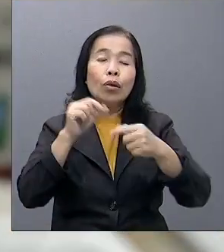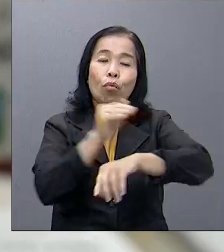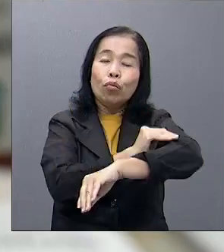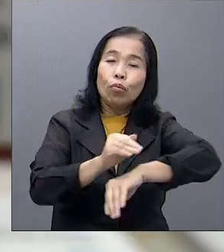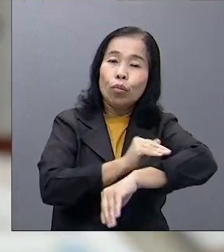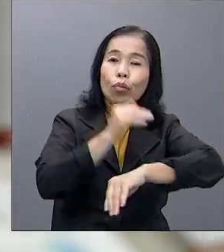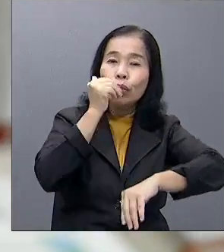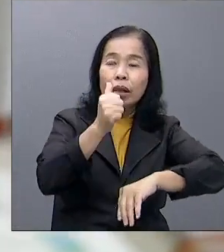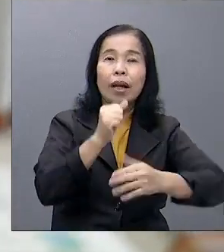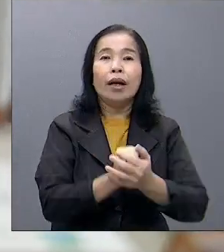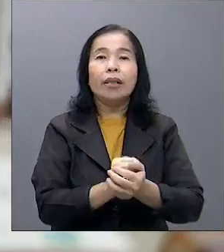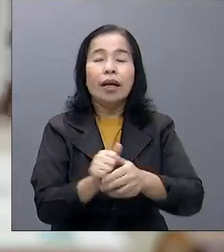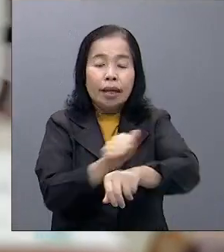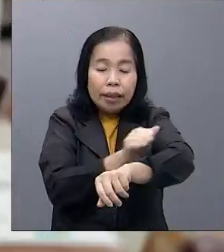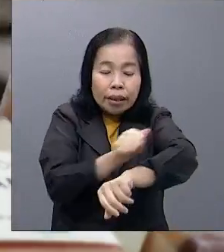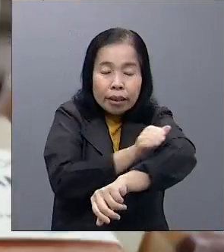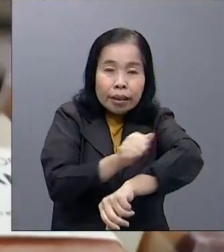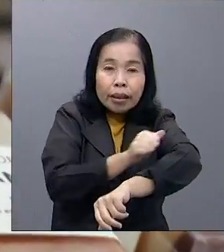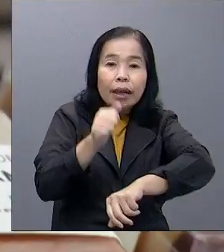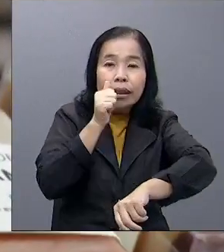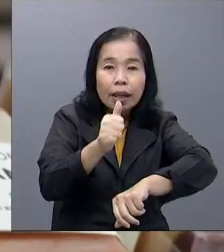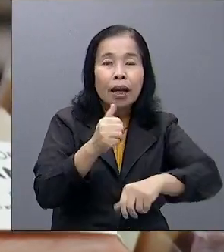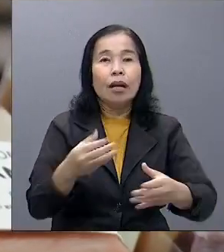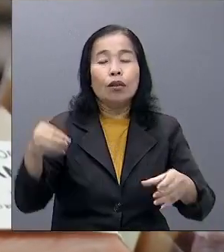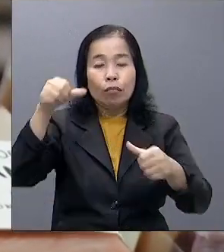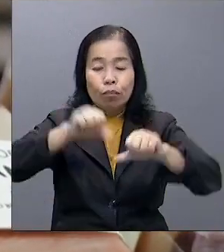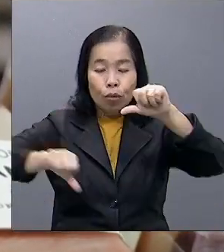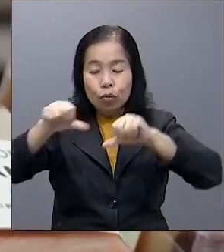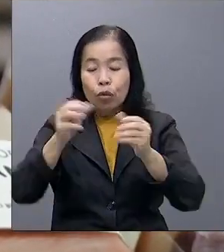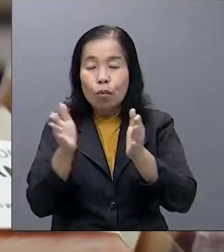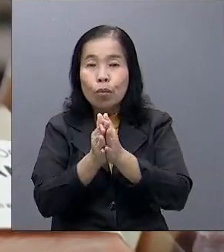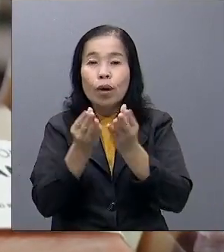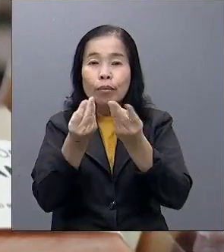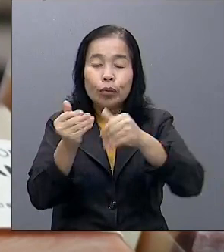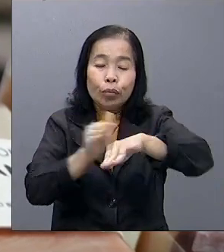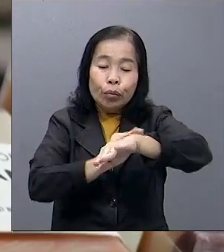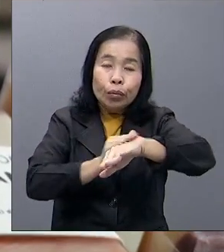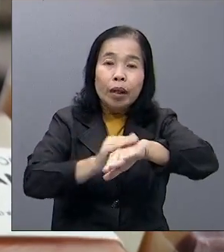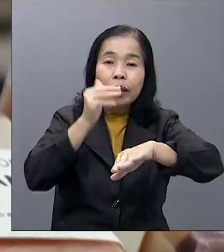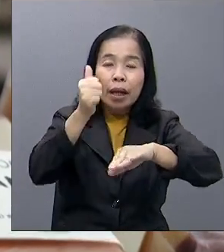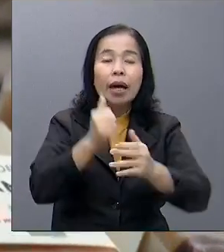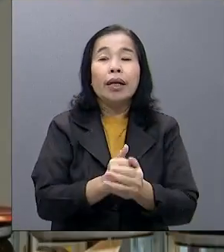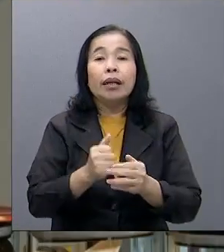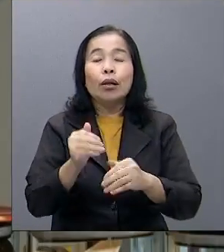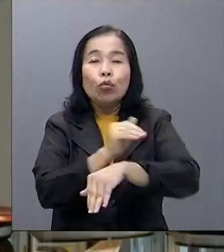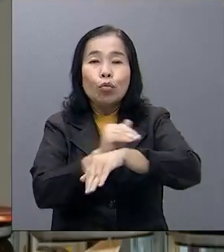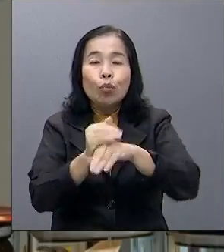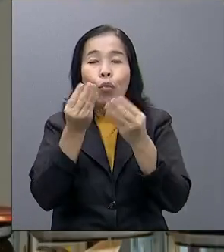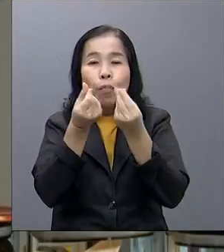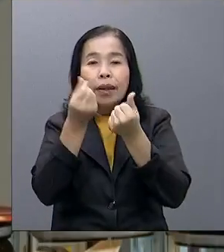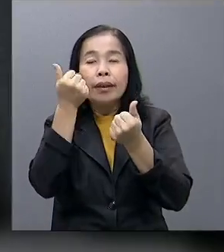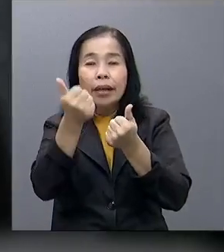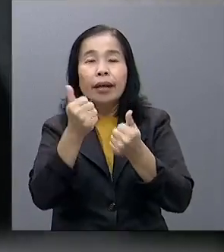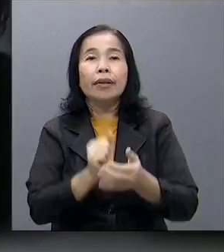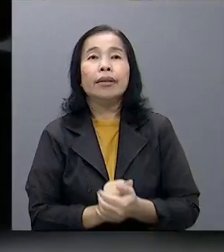สครับขัดผิวได้ผสมลงไปในสครับปกติได้เลยหรือว่าก็ทำเป็นสบู่น้ำมันเพื่อแบบใช้ในการเป็นสบู่ขัดผิว